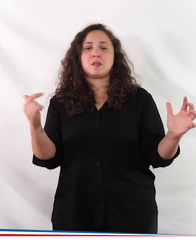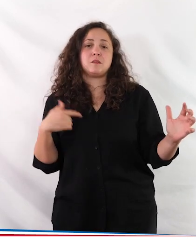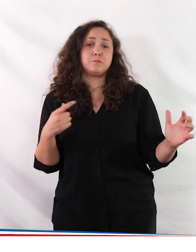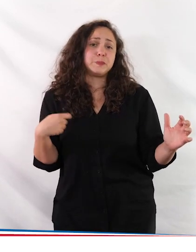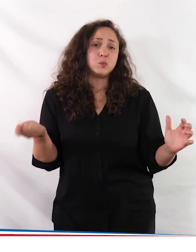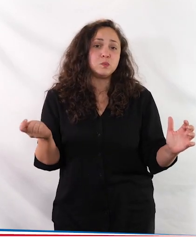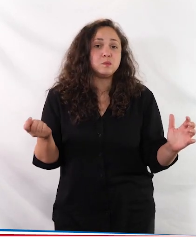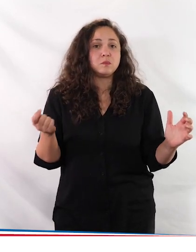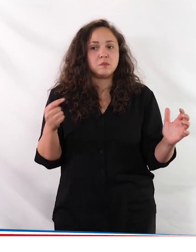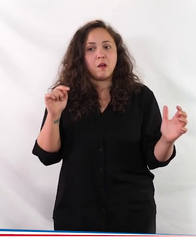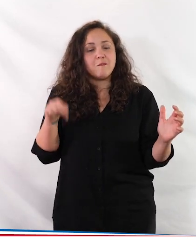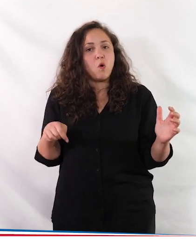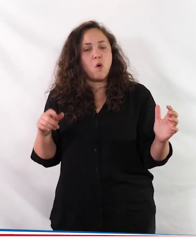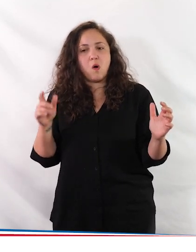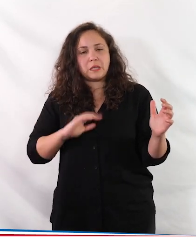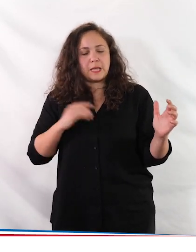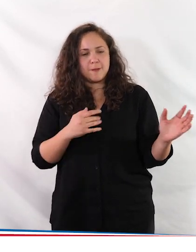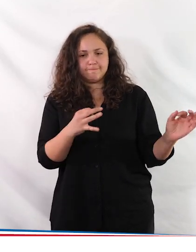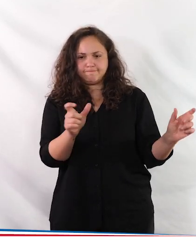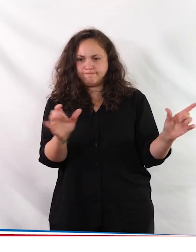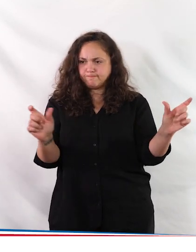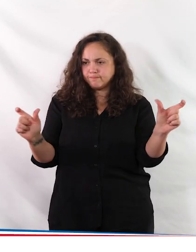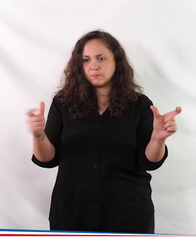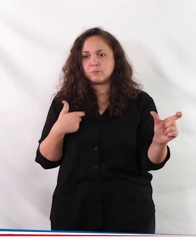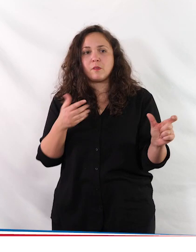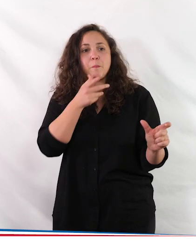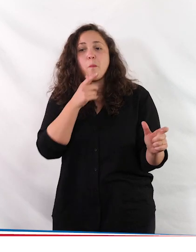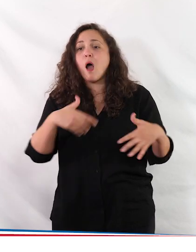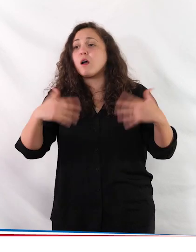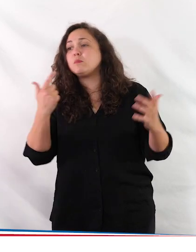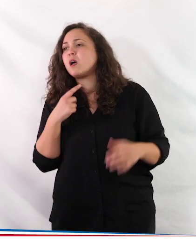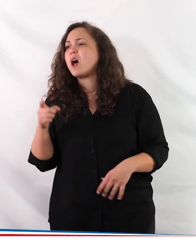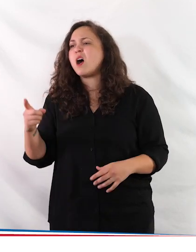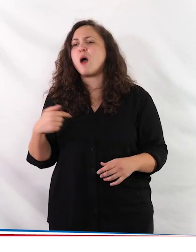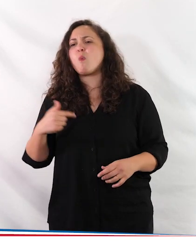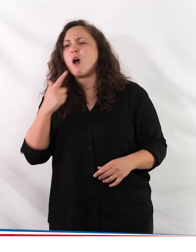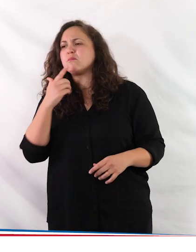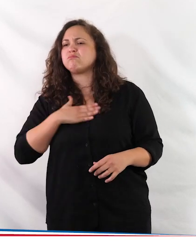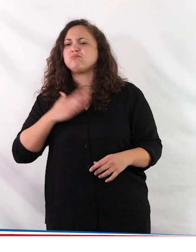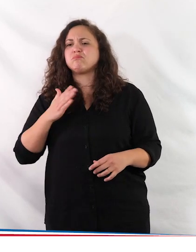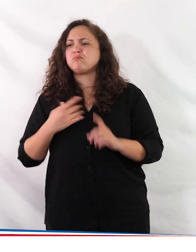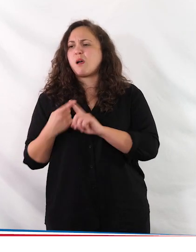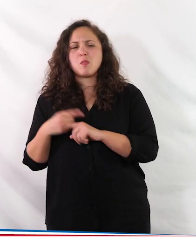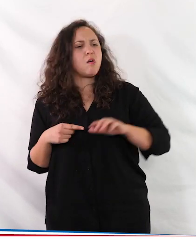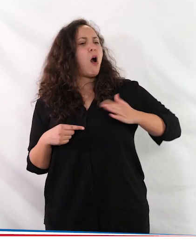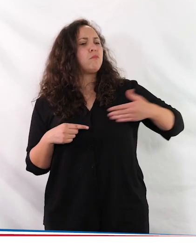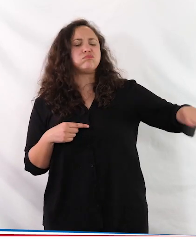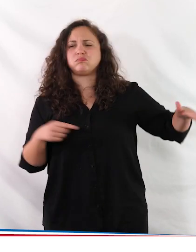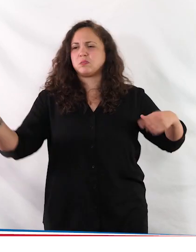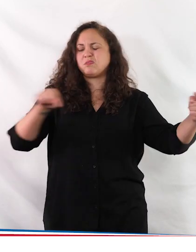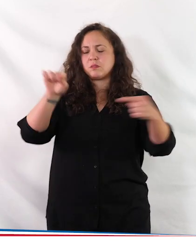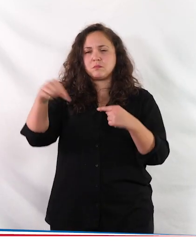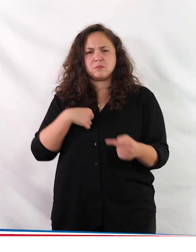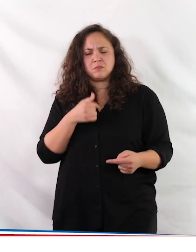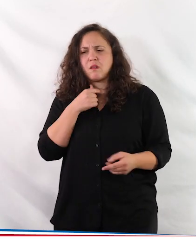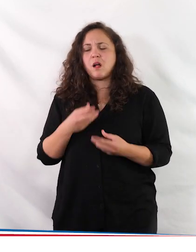d'usage présents qui doivent être régulés, parce que des conflits d'usage, ça ne peut pas se régler par la force des